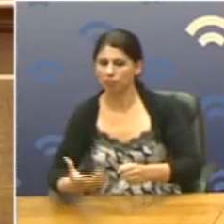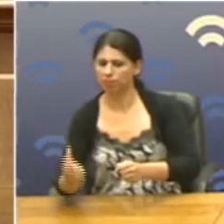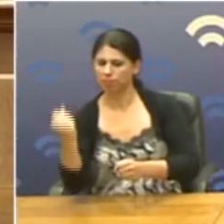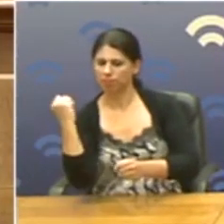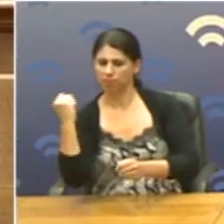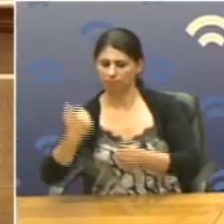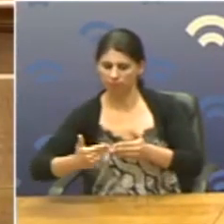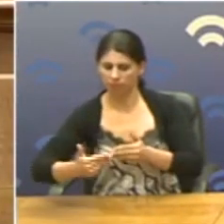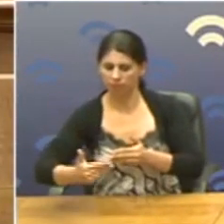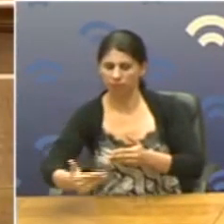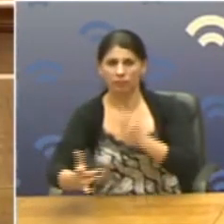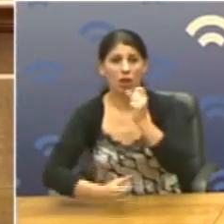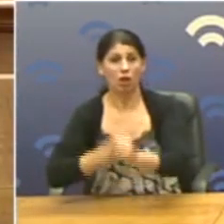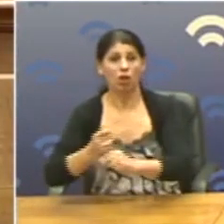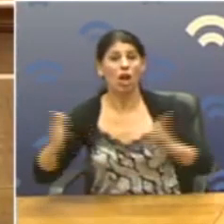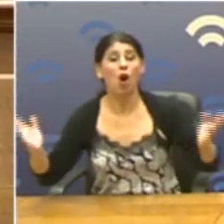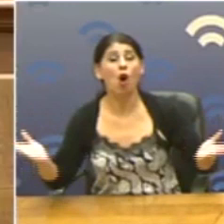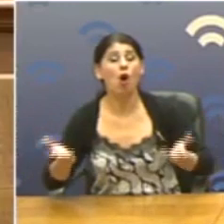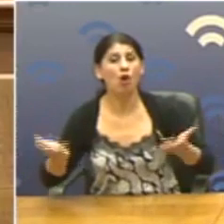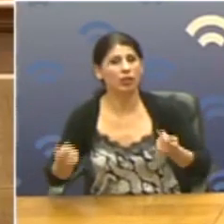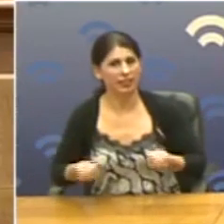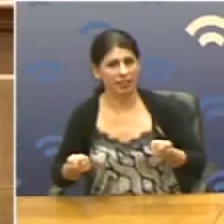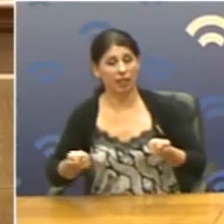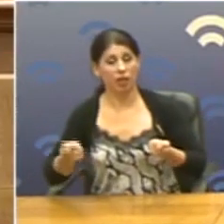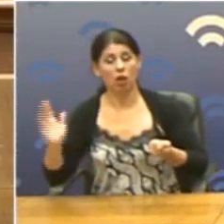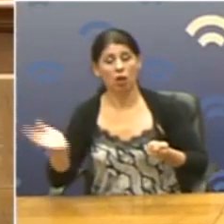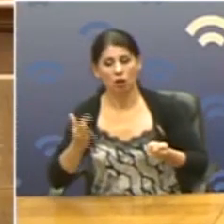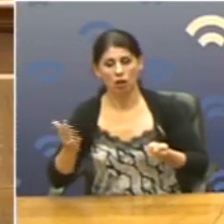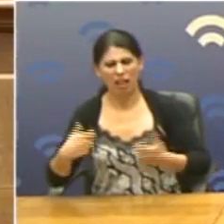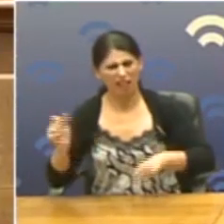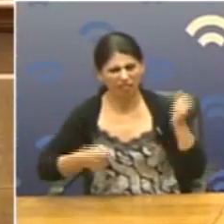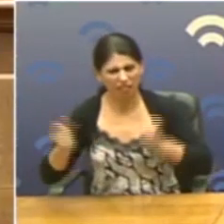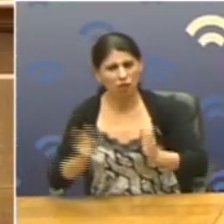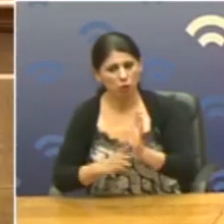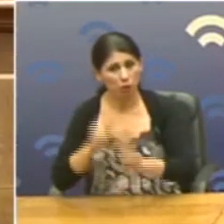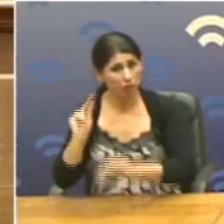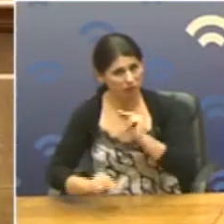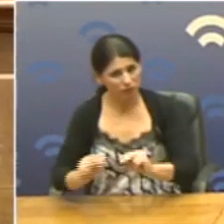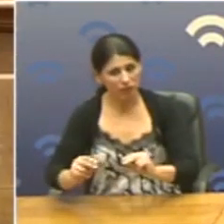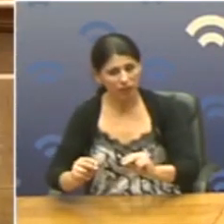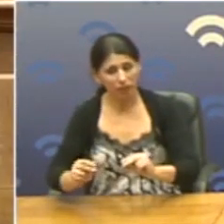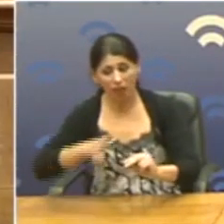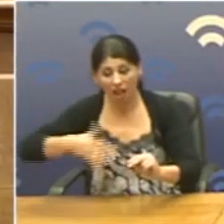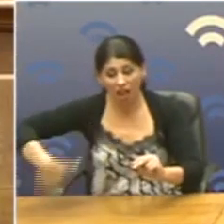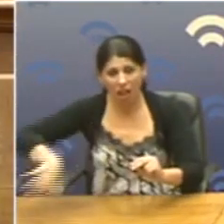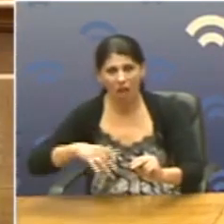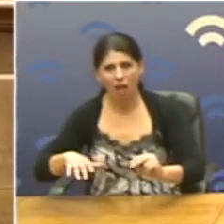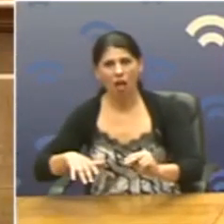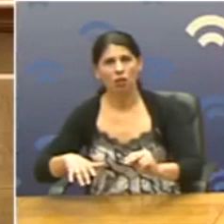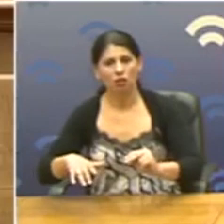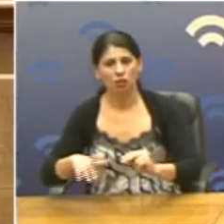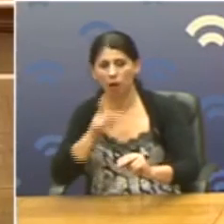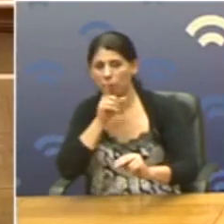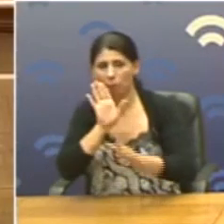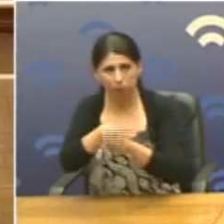χρόνια, ό,τι και αν κάνετε, όσους αντιδραστικούς νόμους και αν ψηφίσετε. Γιατί